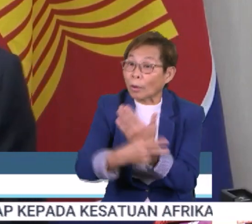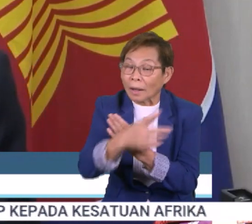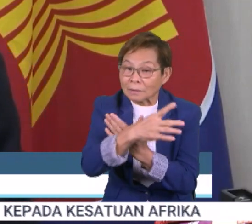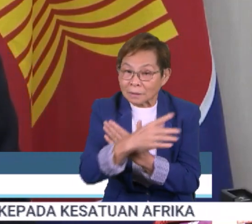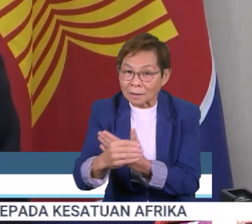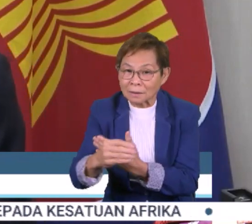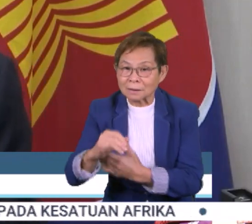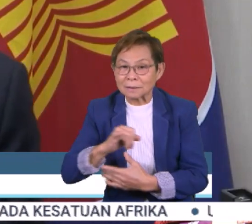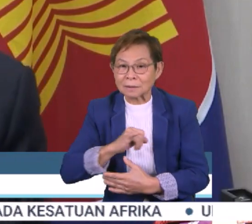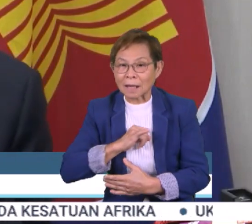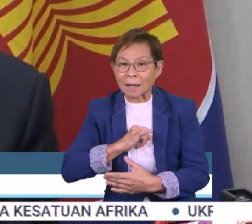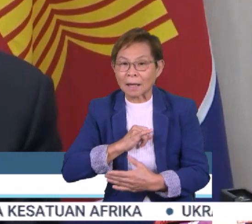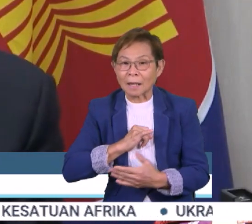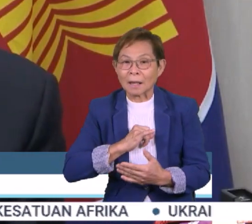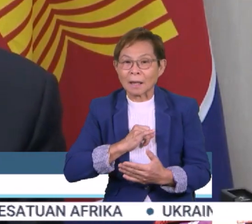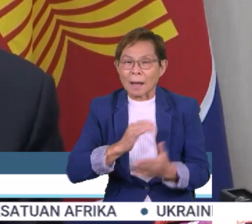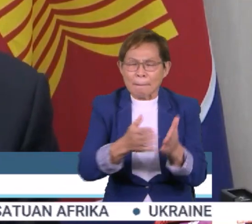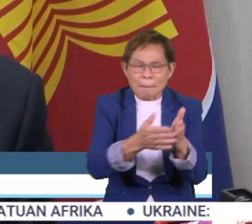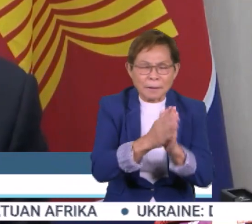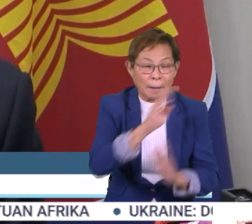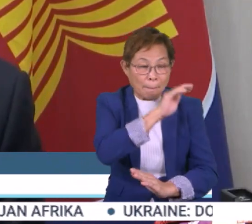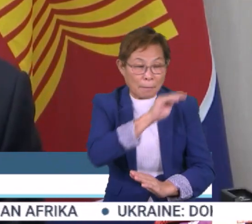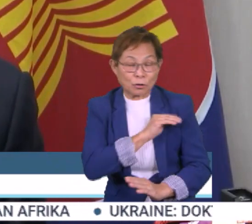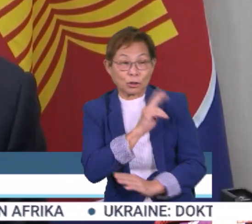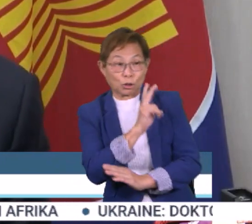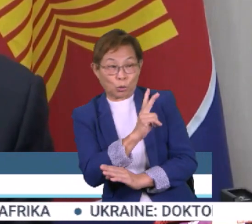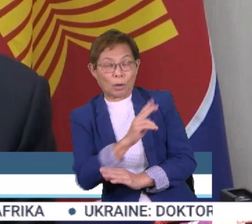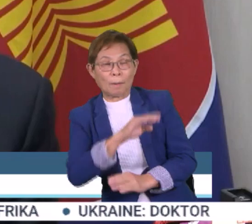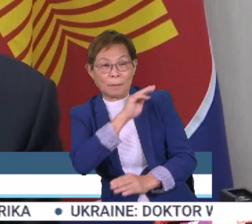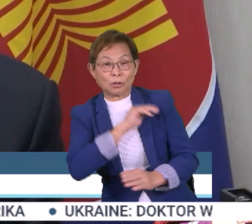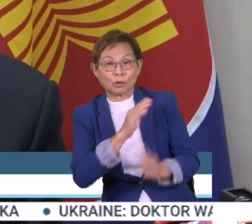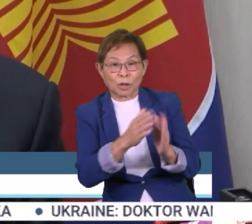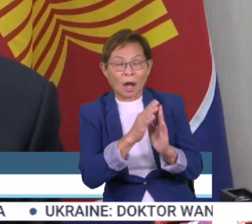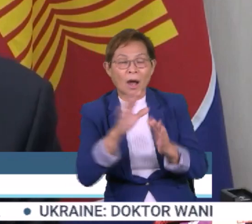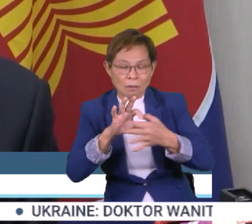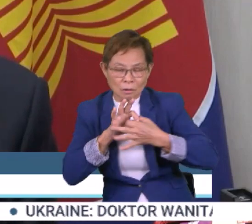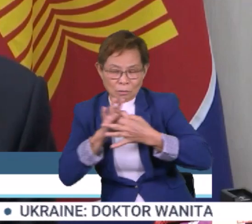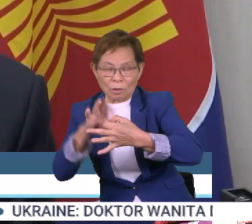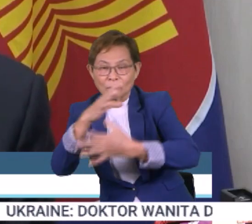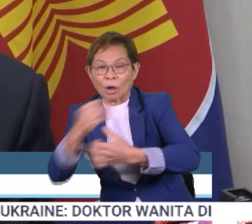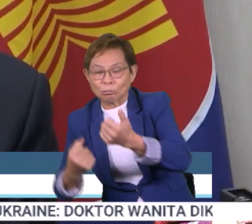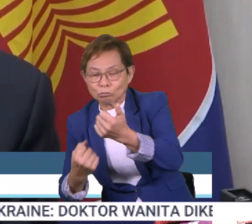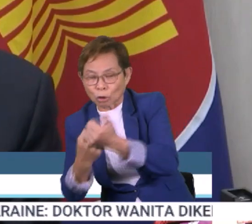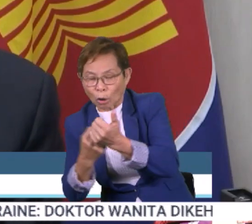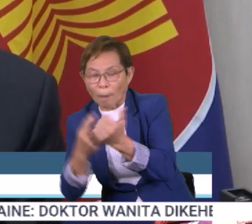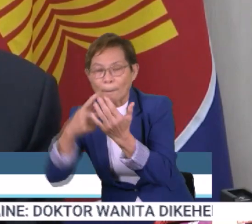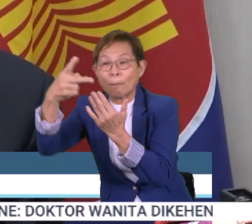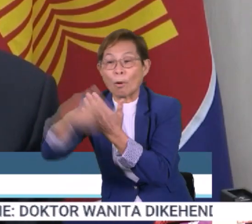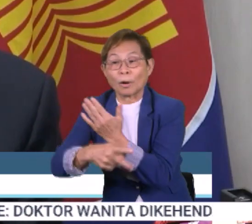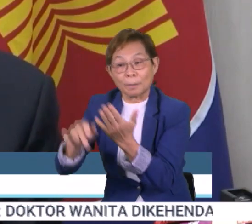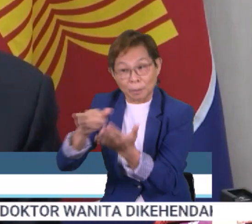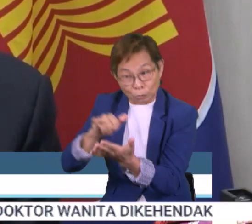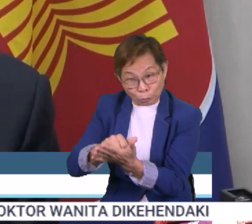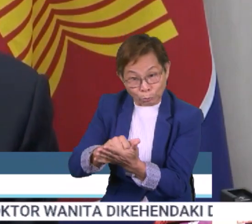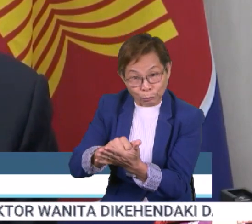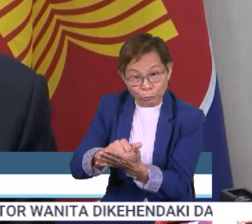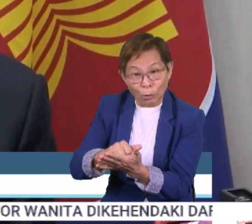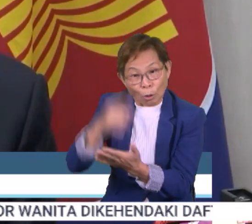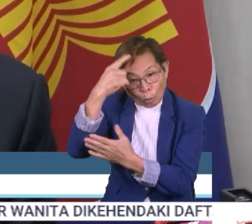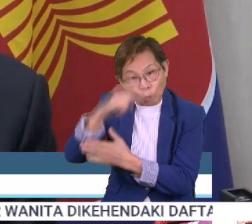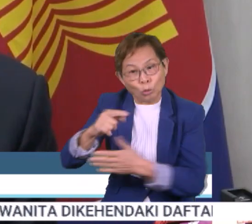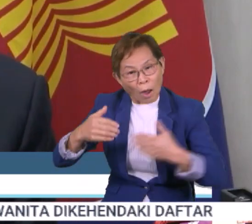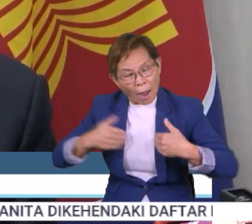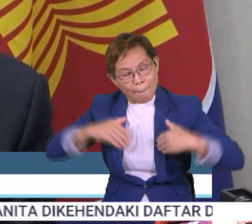dan saya telah minta Menteri Luar supaya kerjasama dan berikan sokongan kepada inisiatif tersebut